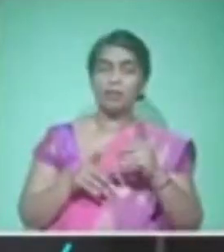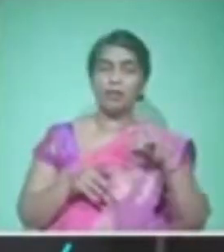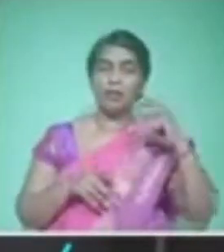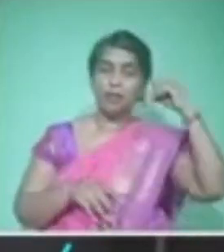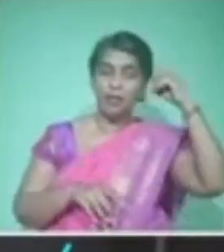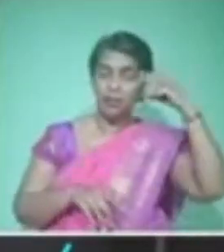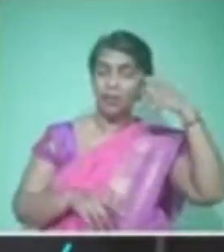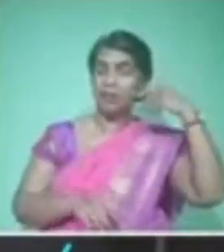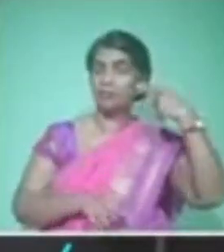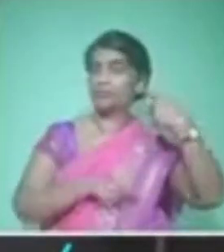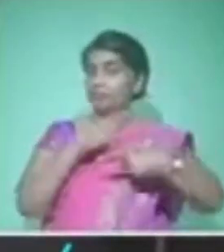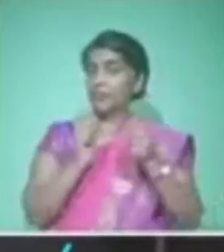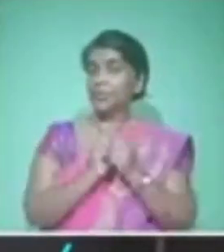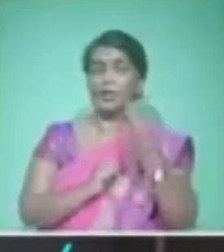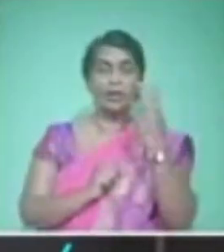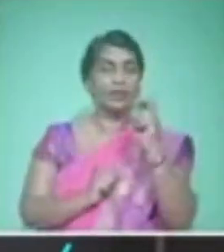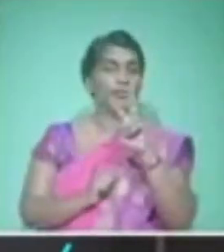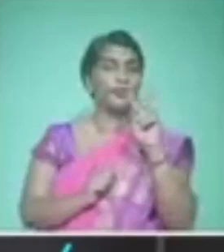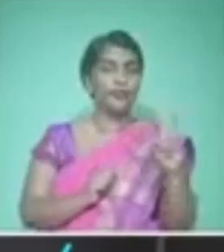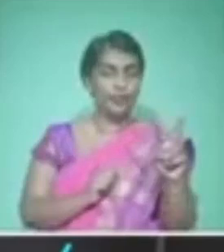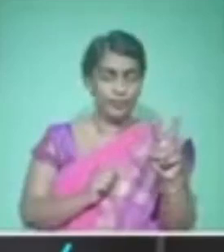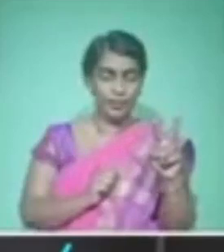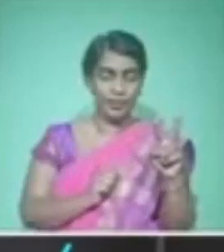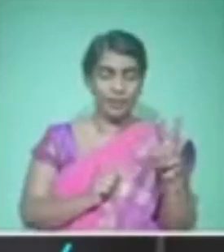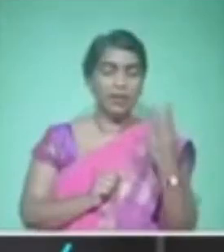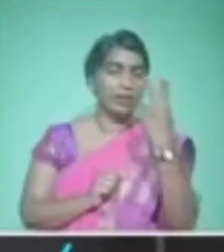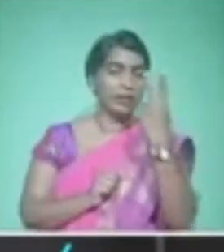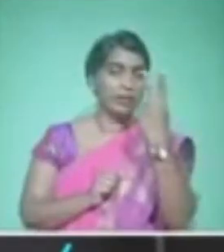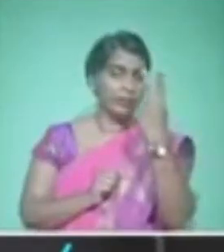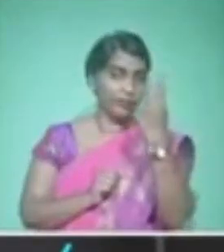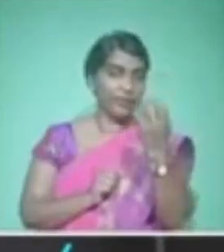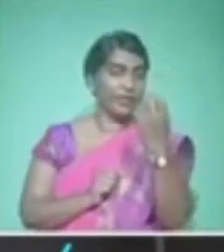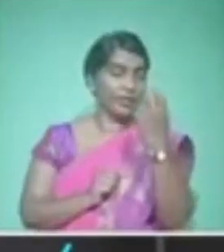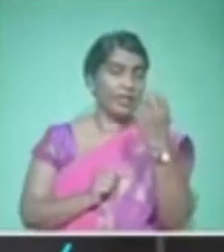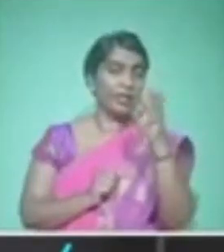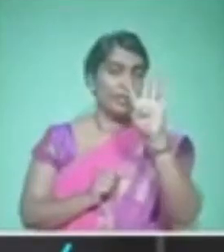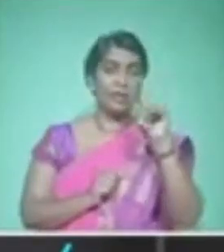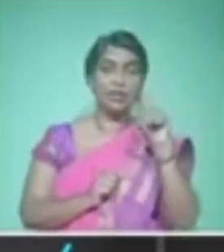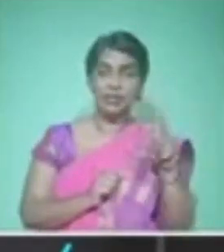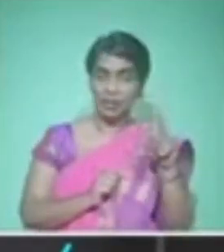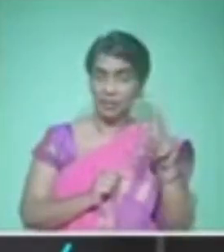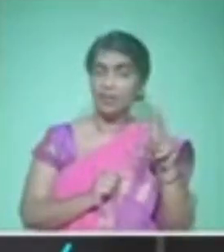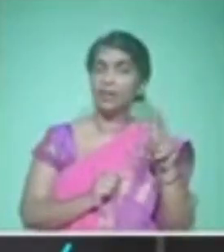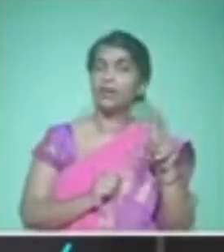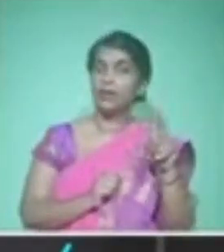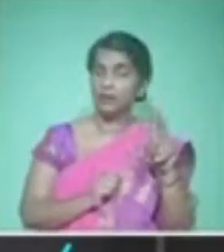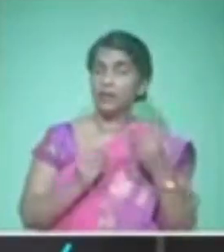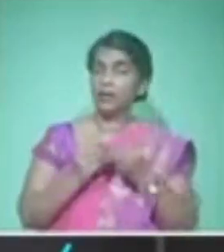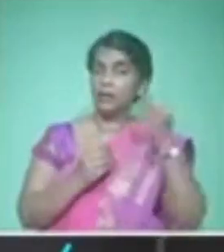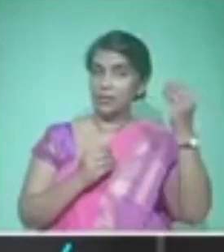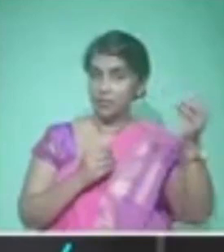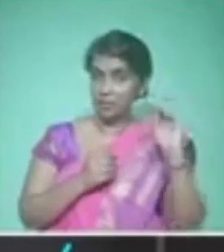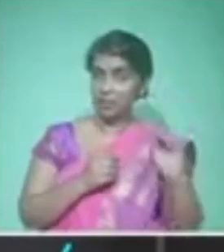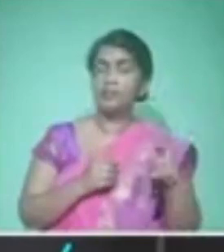ව්‍යාපෘති සැලැස්සුම 2022 2041 එකට දීලා